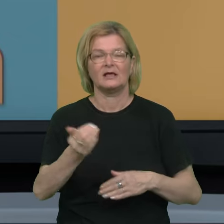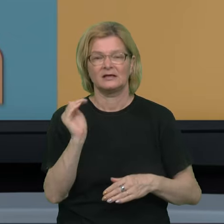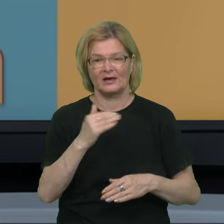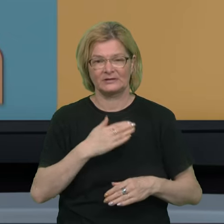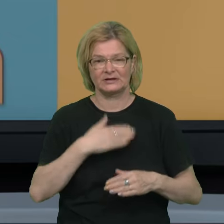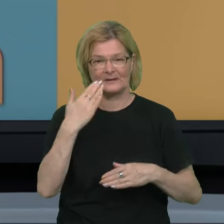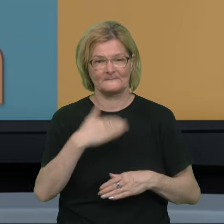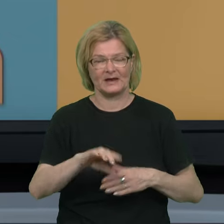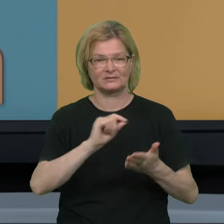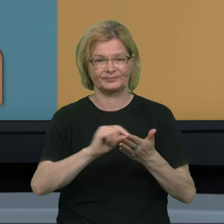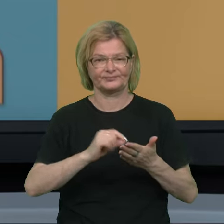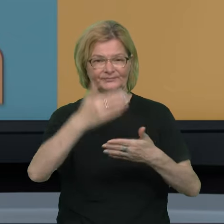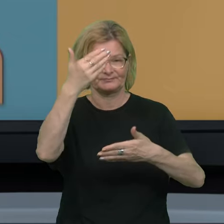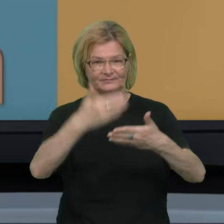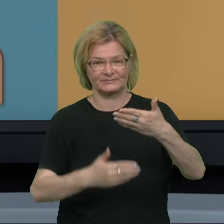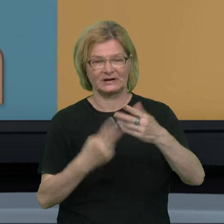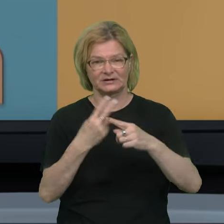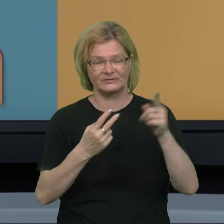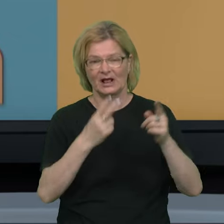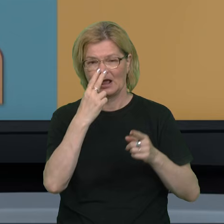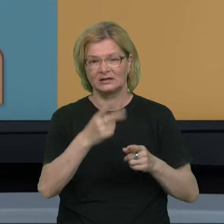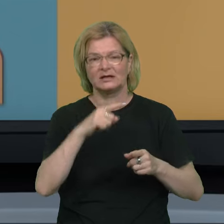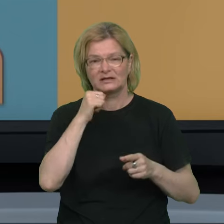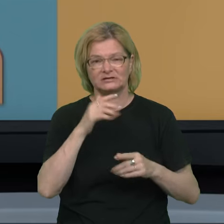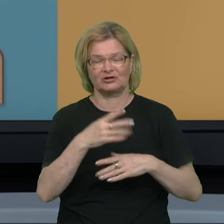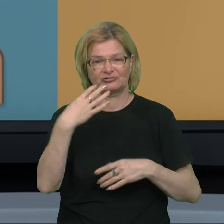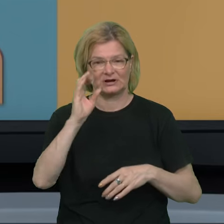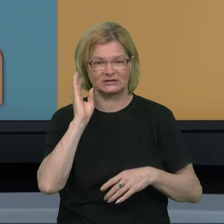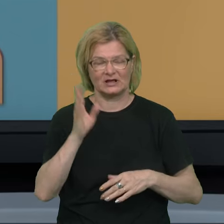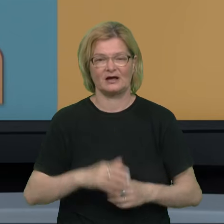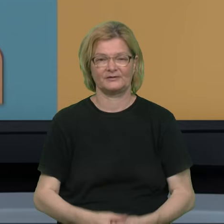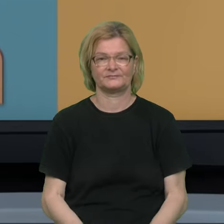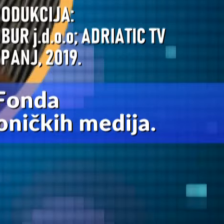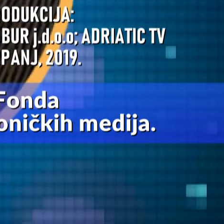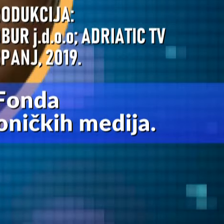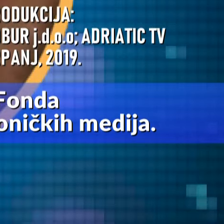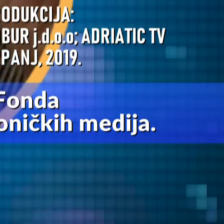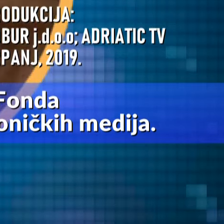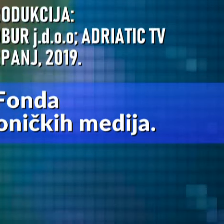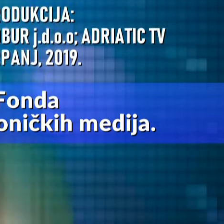njihovom nastanku, javite nam se na mail ispisan na ekranu. Gledajte nas i za 14 dana.